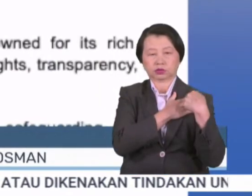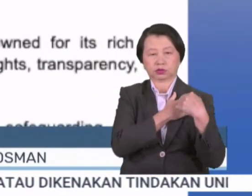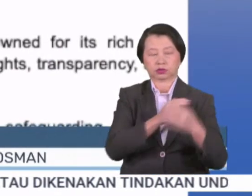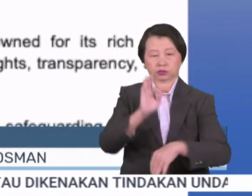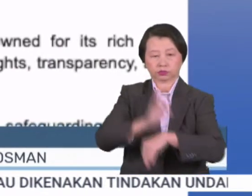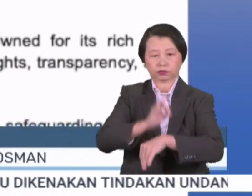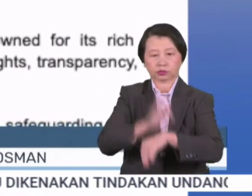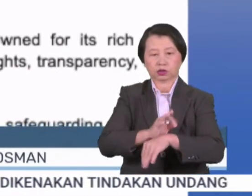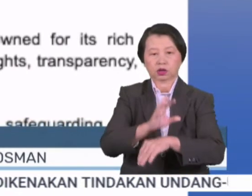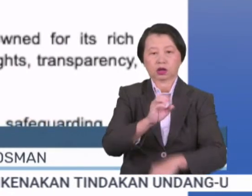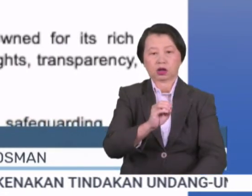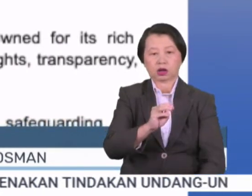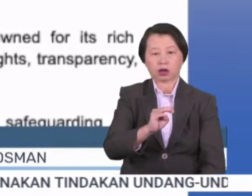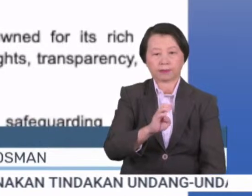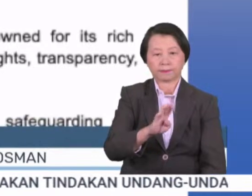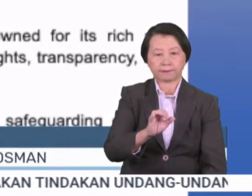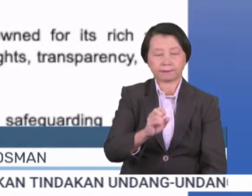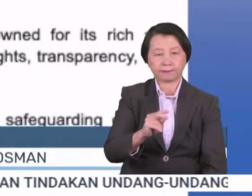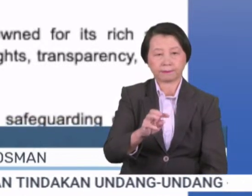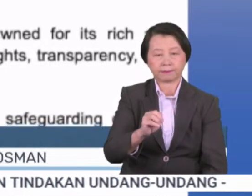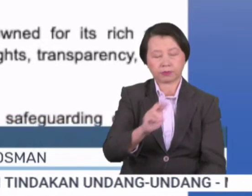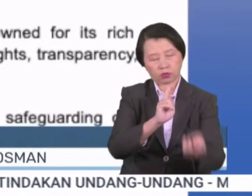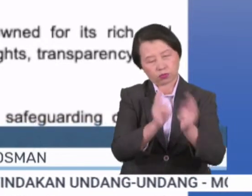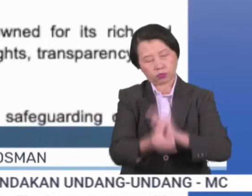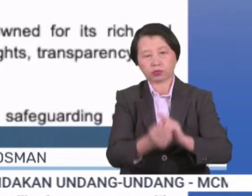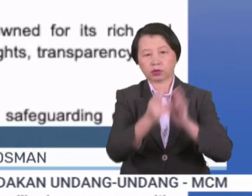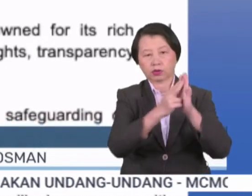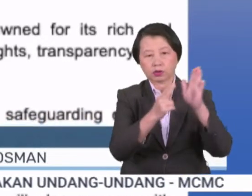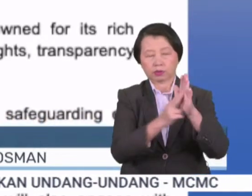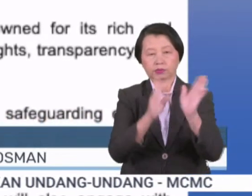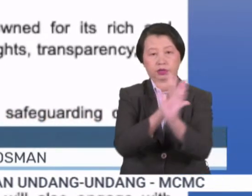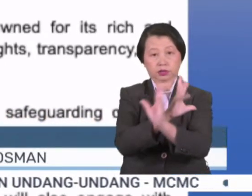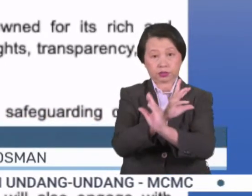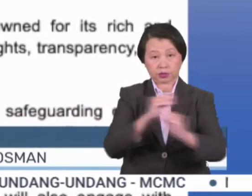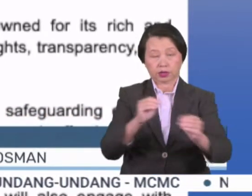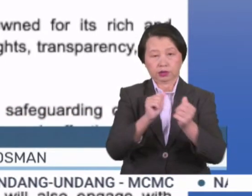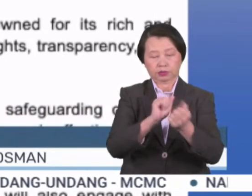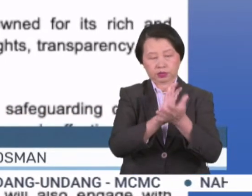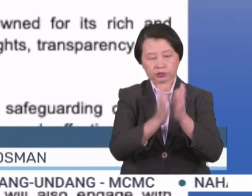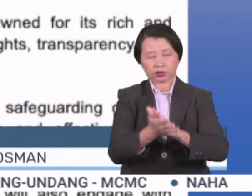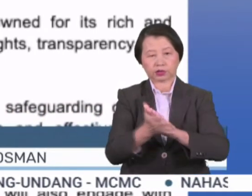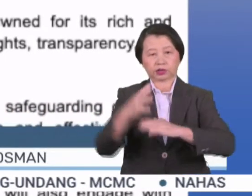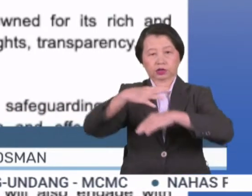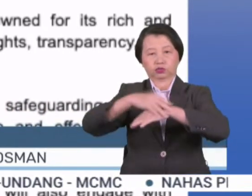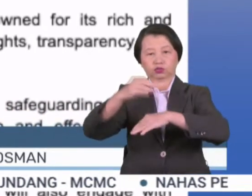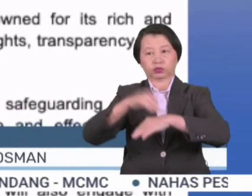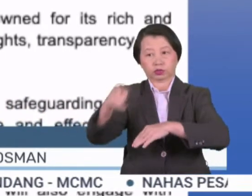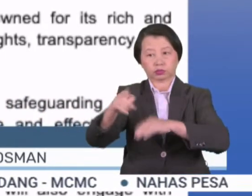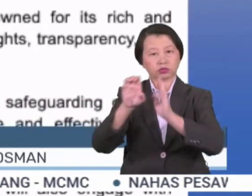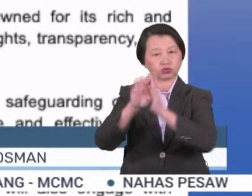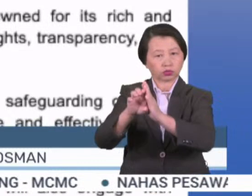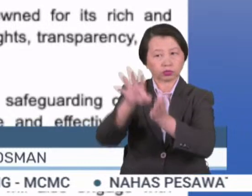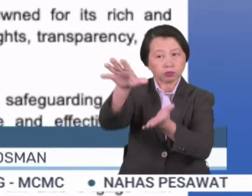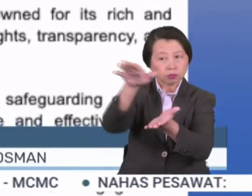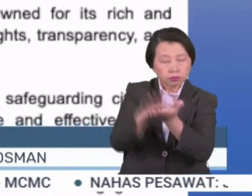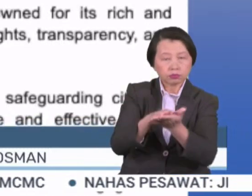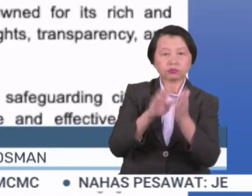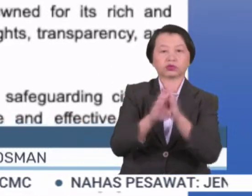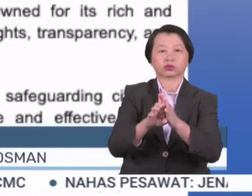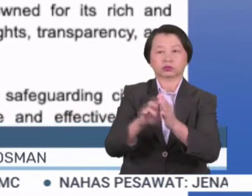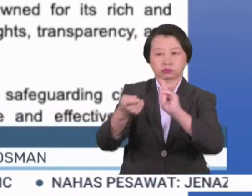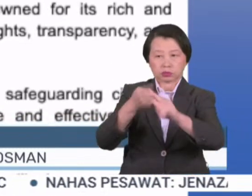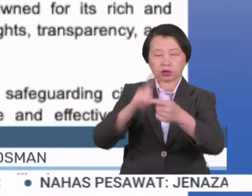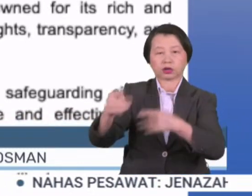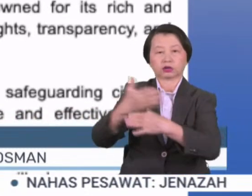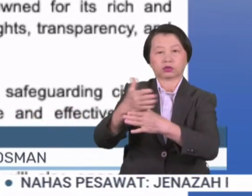fungsi Ombudsman melalui penggubalan ordinan ombudsmen Sarawak dengan menjadikan Sweden bagai modal Sweden dipilih sebagai